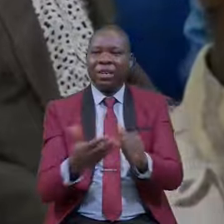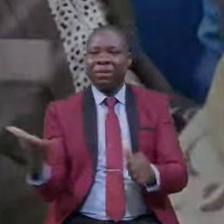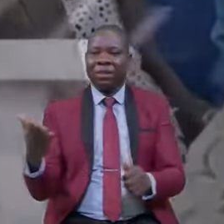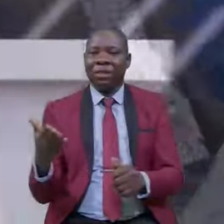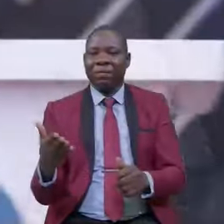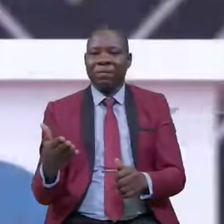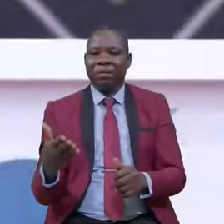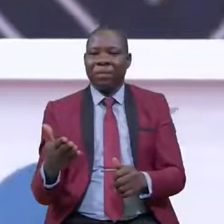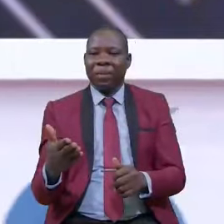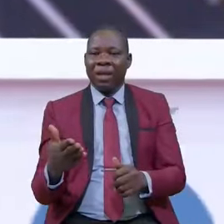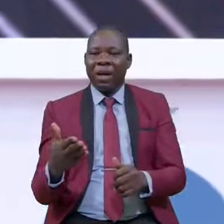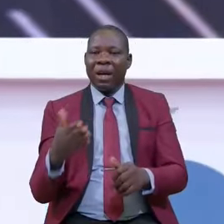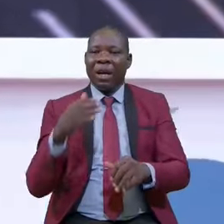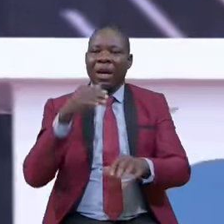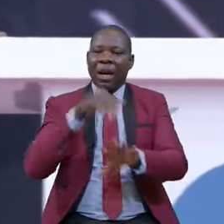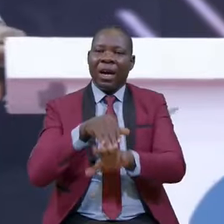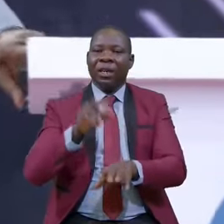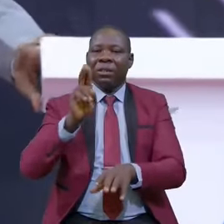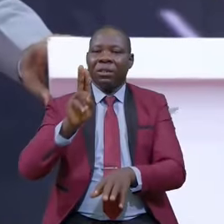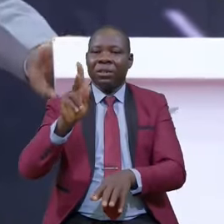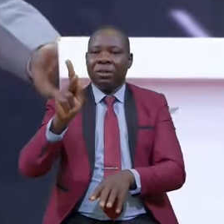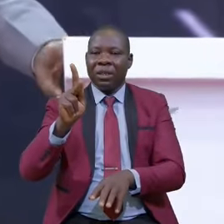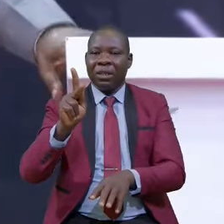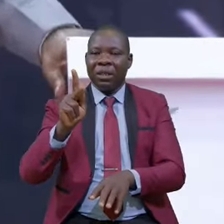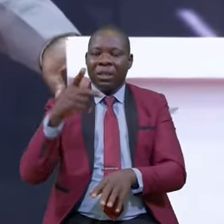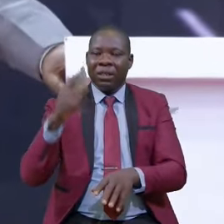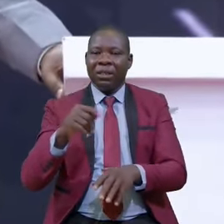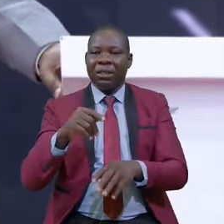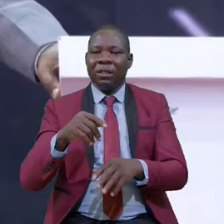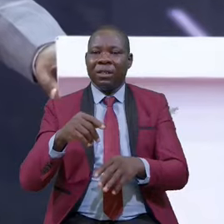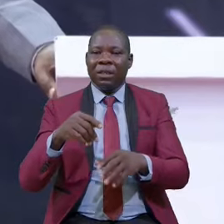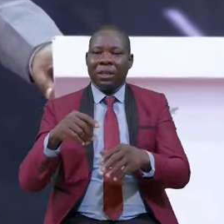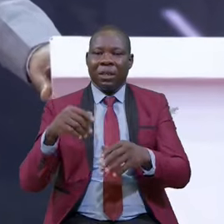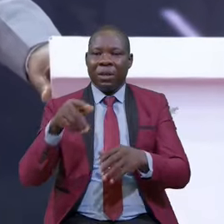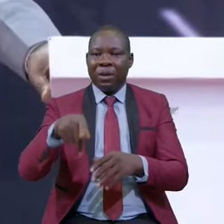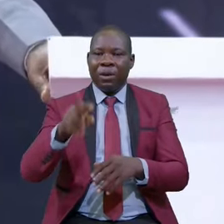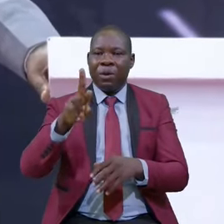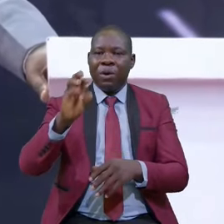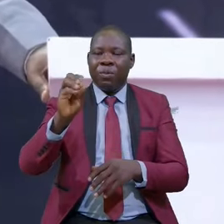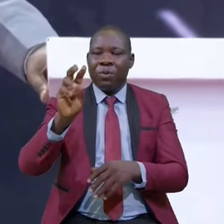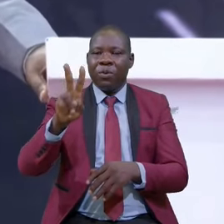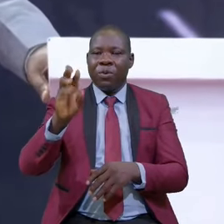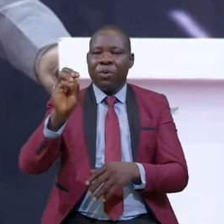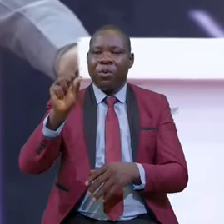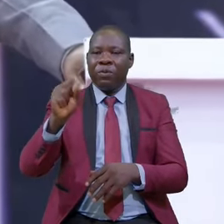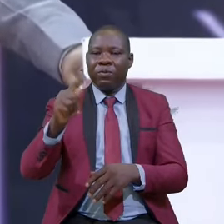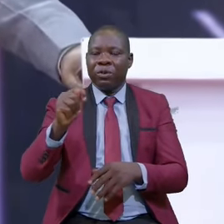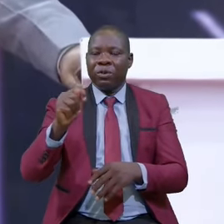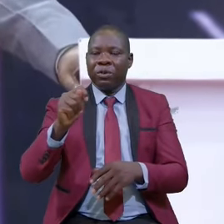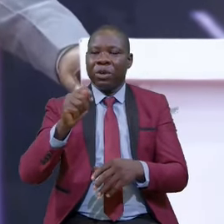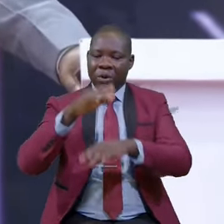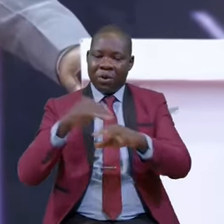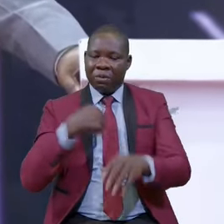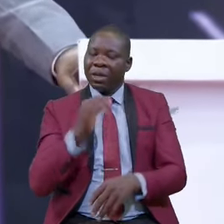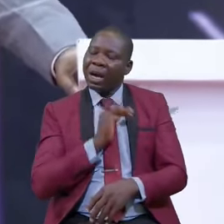Et là-bas, à Londres, il m'a appelé pour dire, est-ce que ton dirigeant déjà